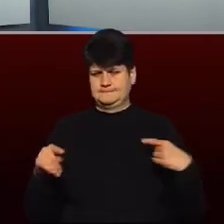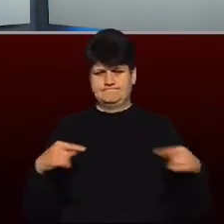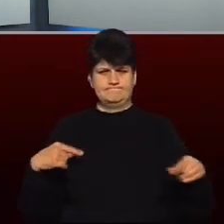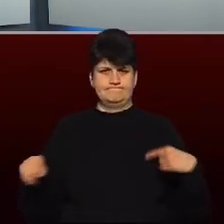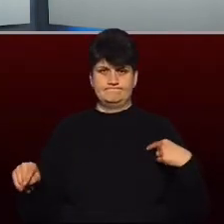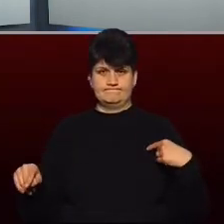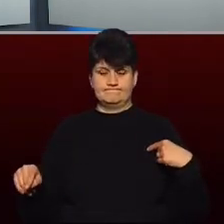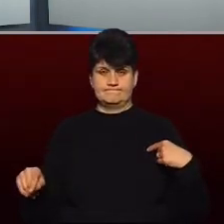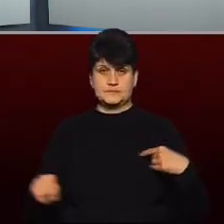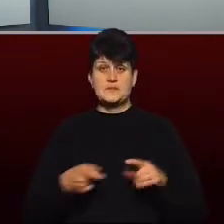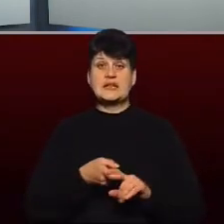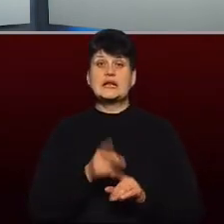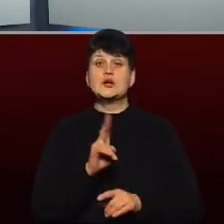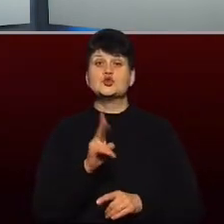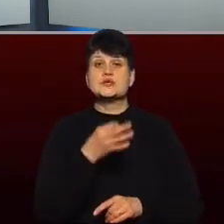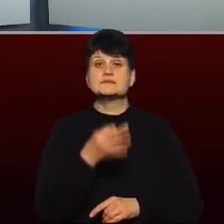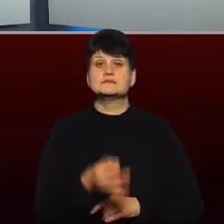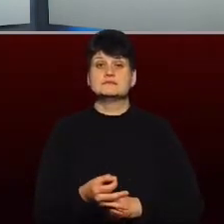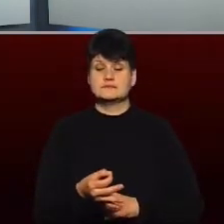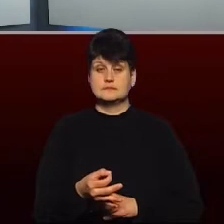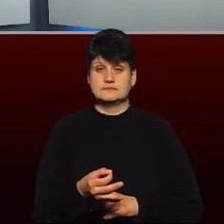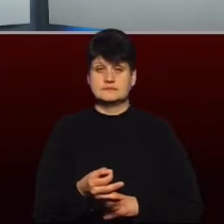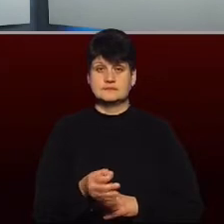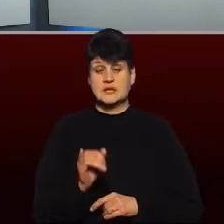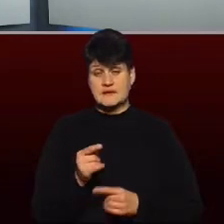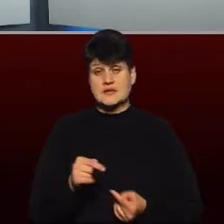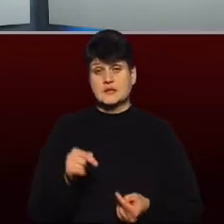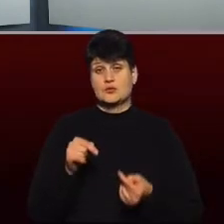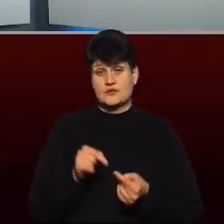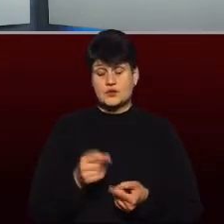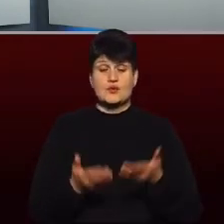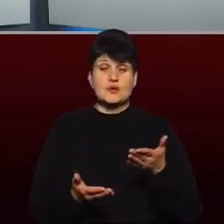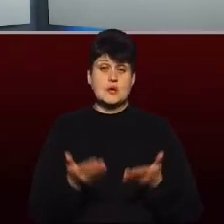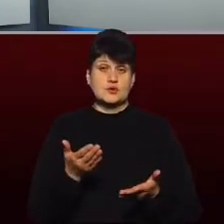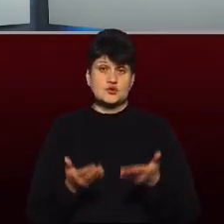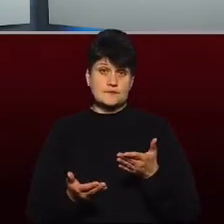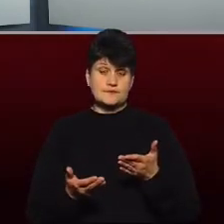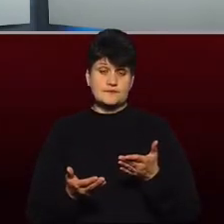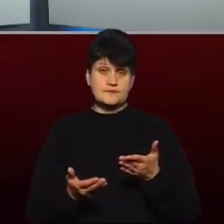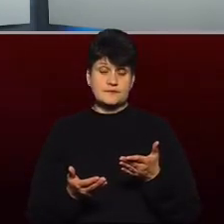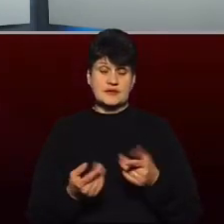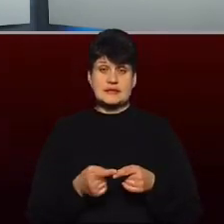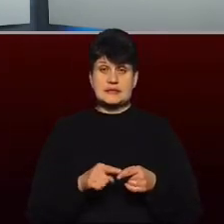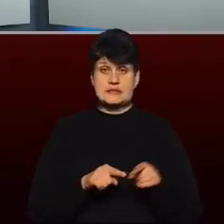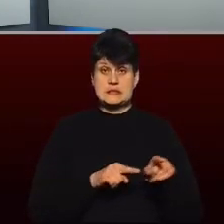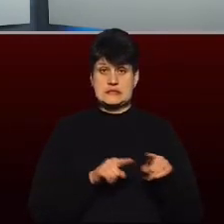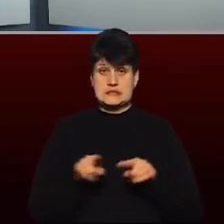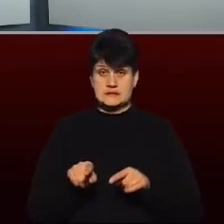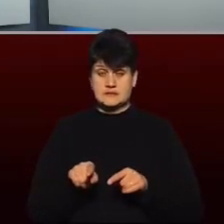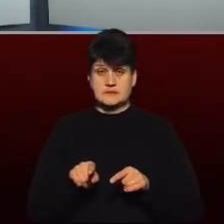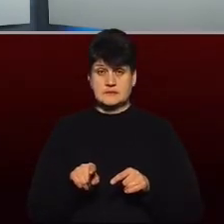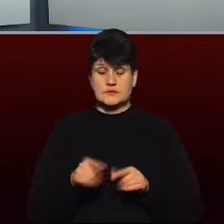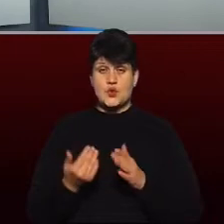різна, тобто, залежно, хто виголошує її. І, відповідно, якщо За даними, знову ж таки, нових